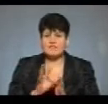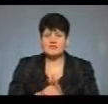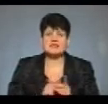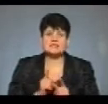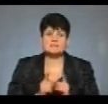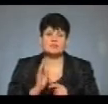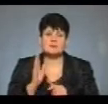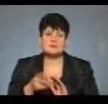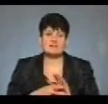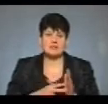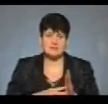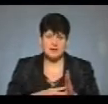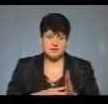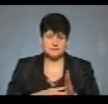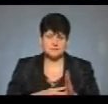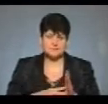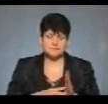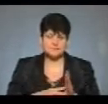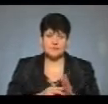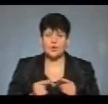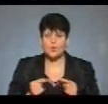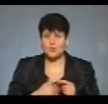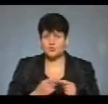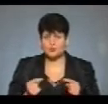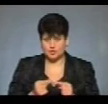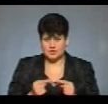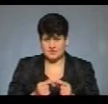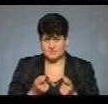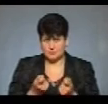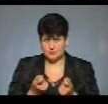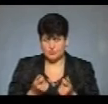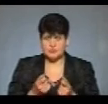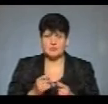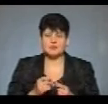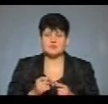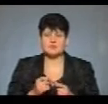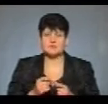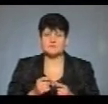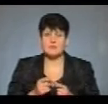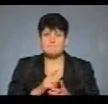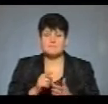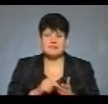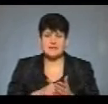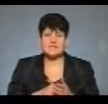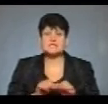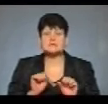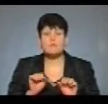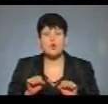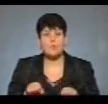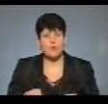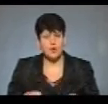до перспективного плану. Хочу ще уточнити, бо трошки є неточності по ЗМІ. Питання